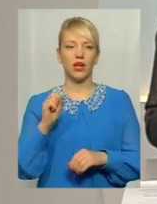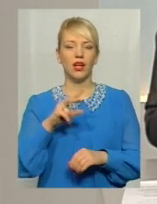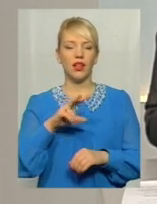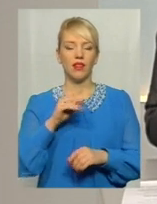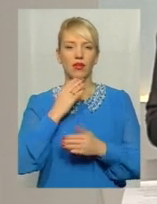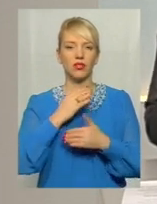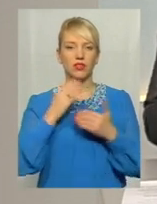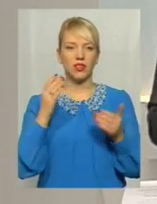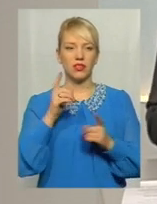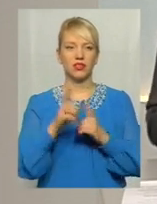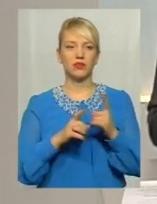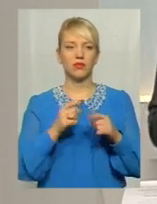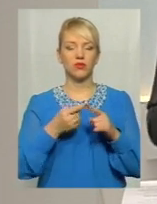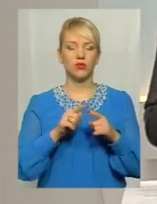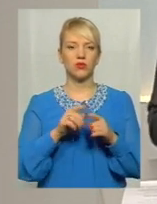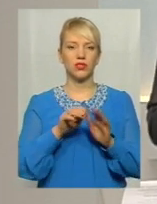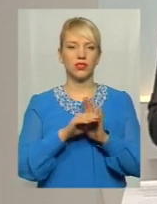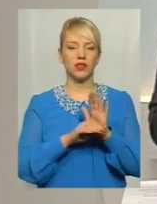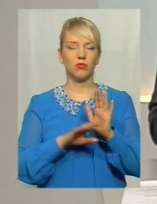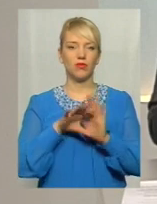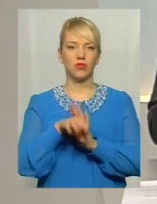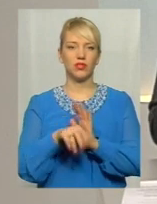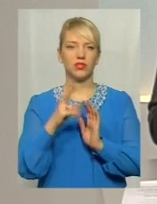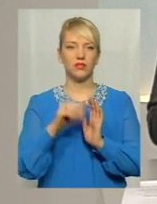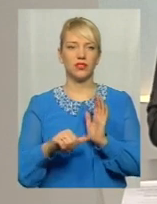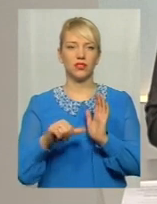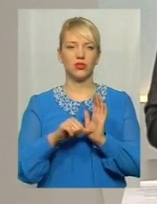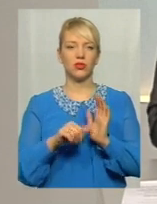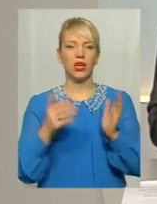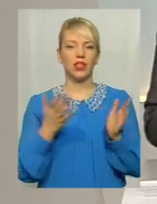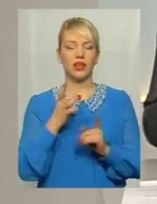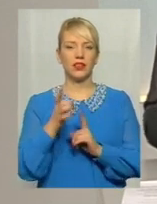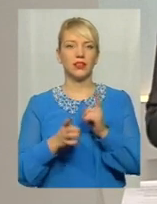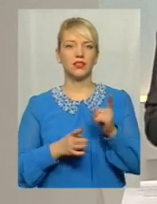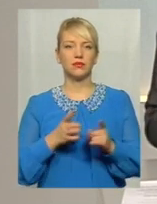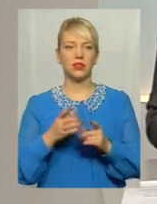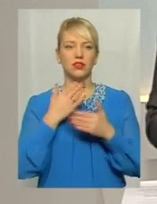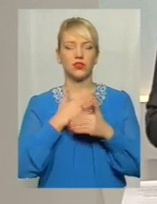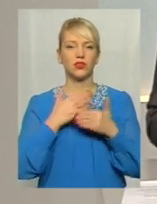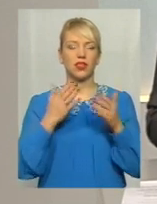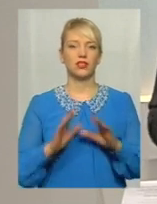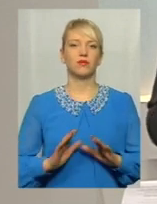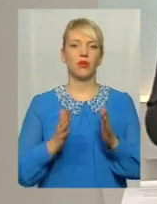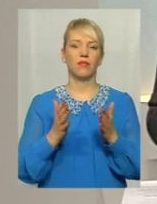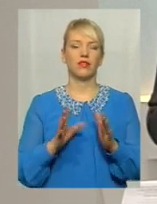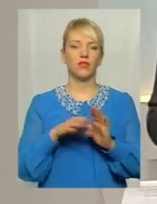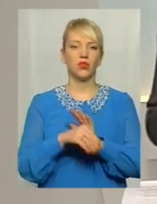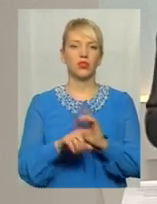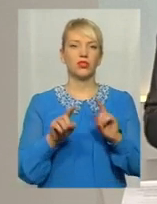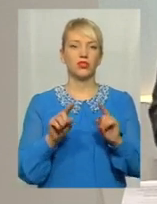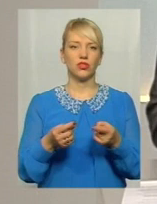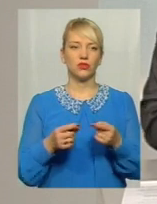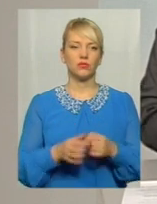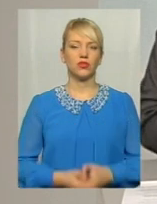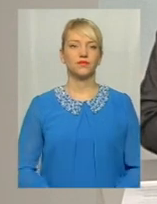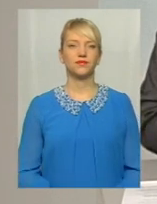останні зміни взагалі у цю систему вносились 26-го. Які зміни в останній момент вносились і чому?